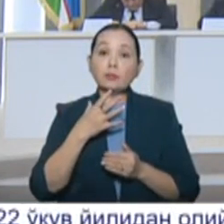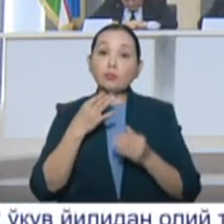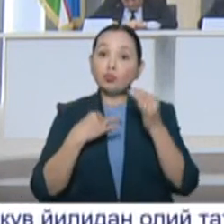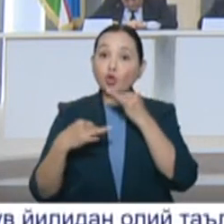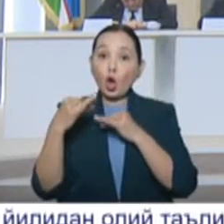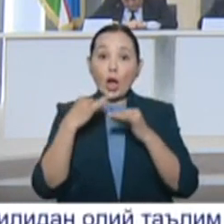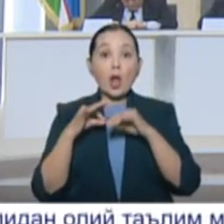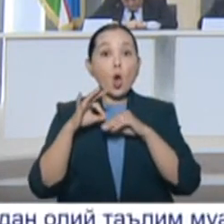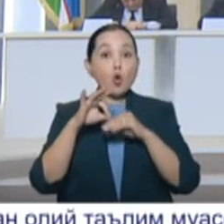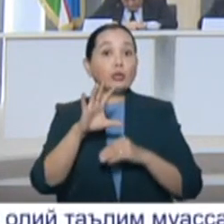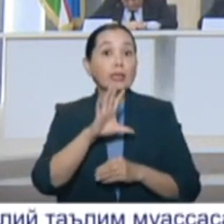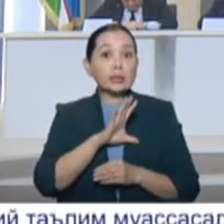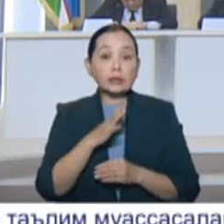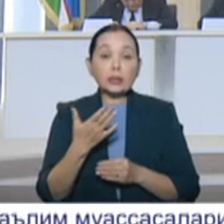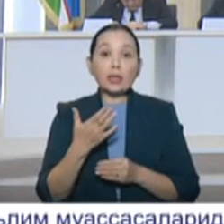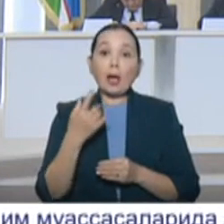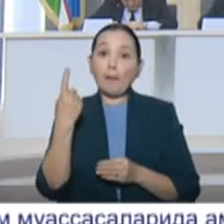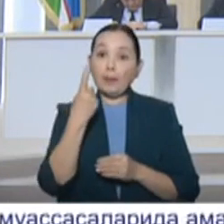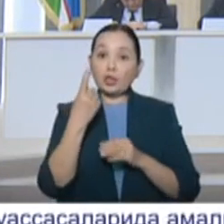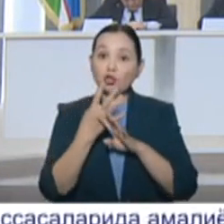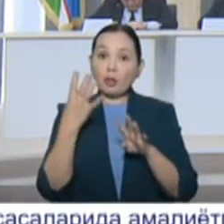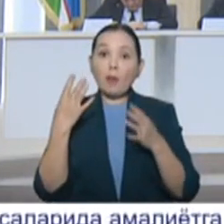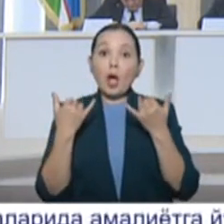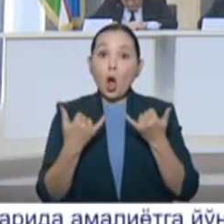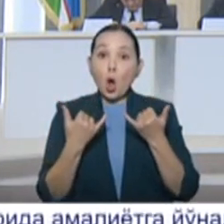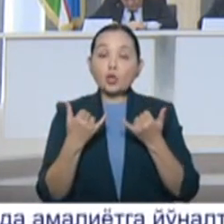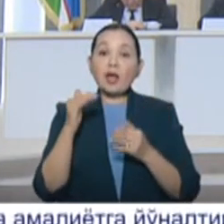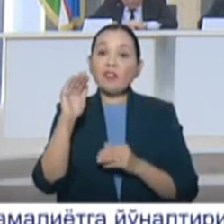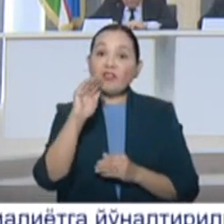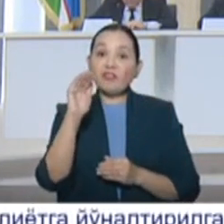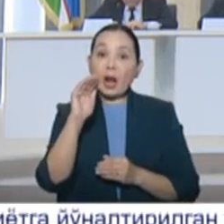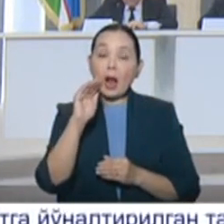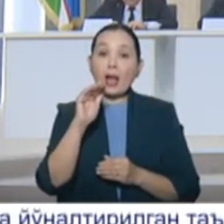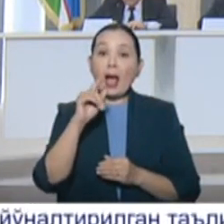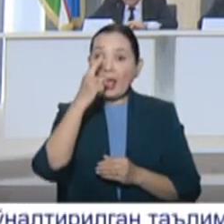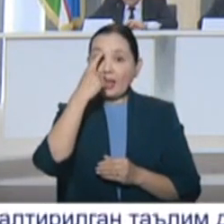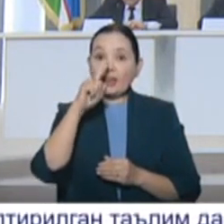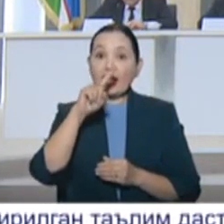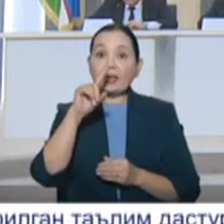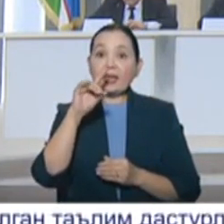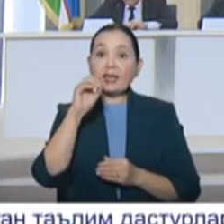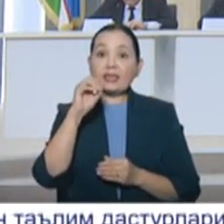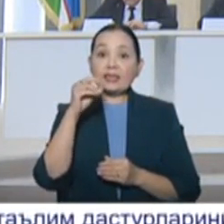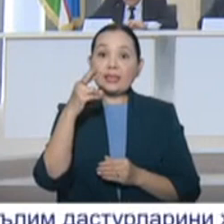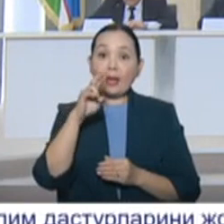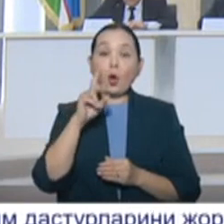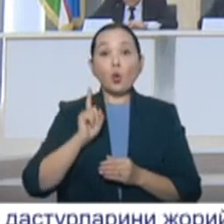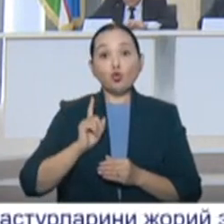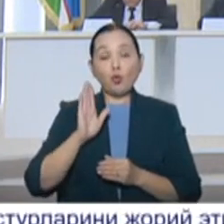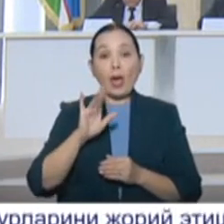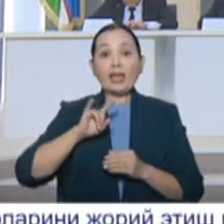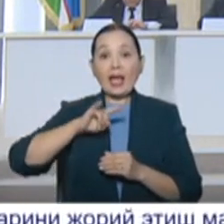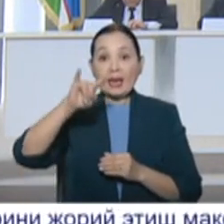muzokaralar o'tkazdik. Birinchi navbatda hozir mana xudo xolisa fevralda Indoneziyadan kutilyapti reyslar.